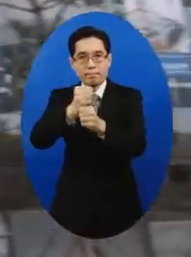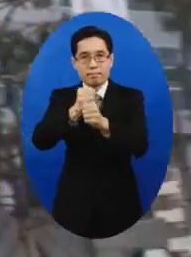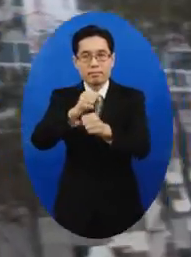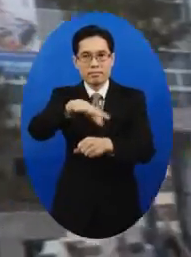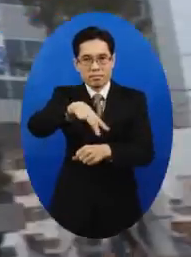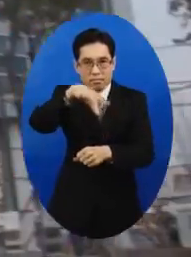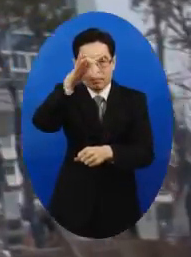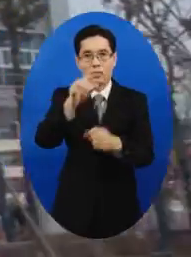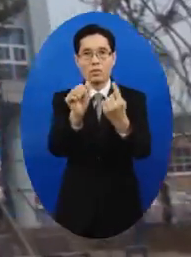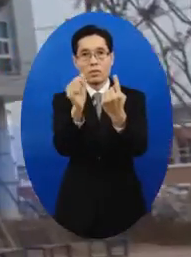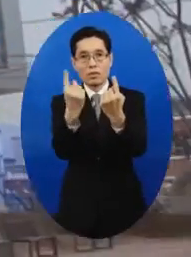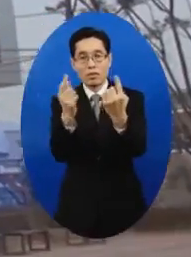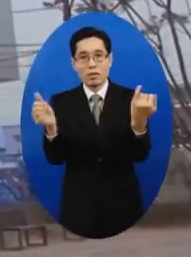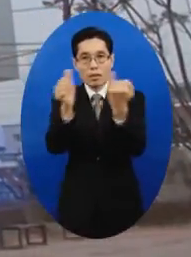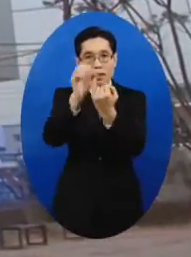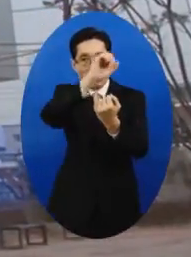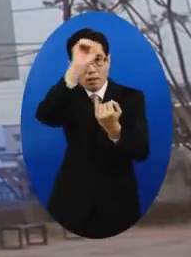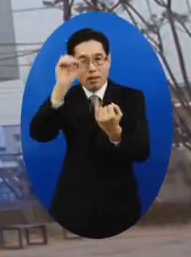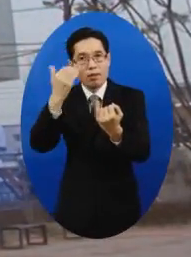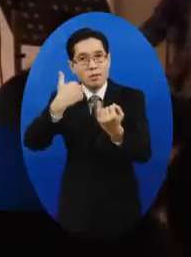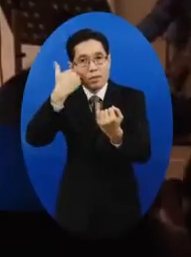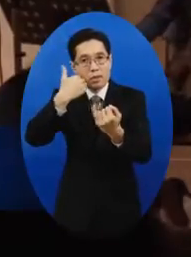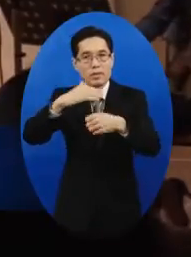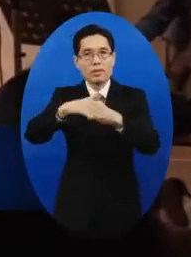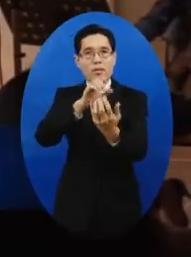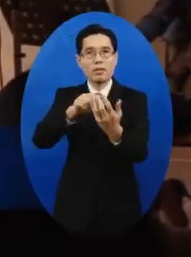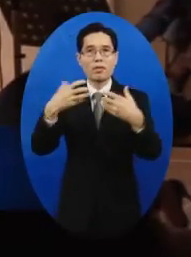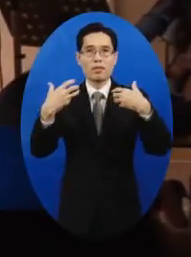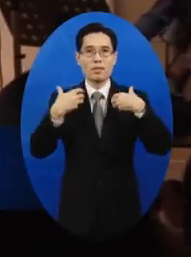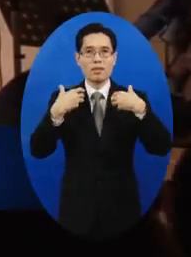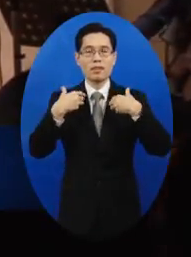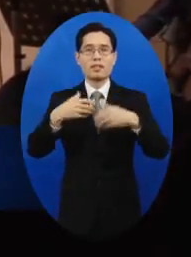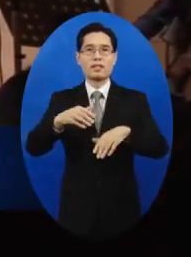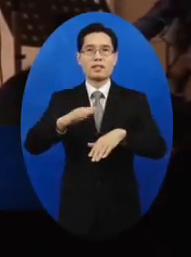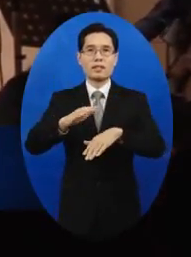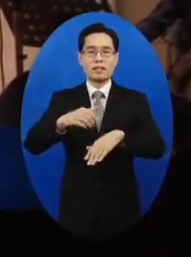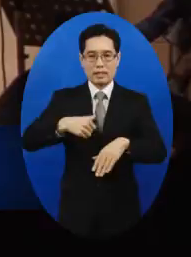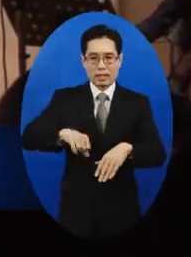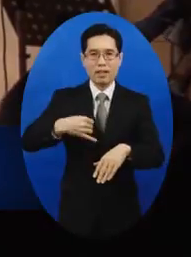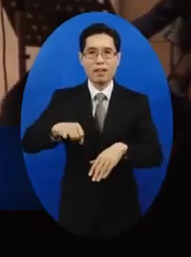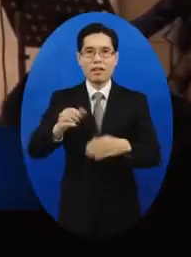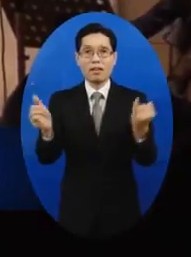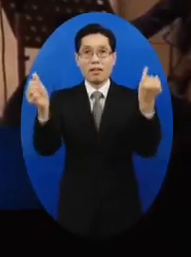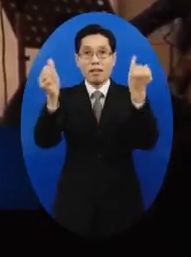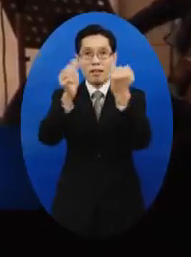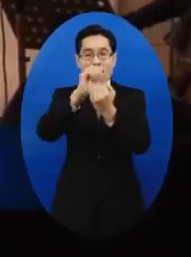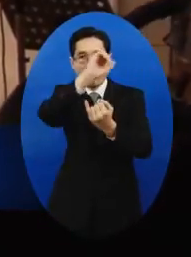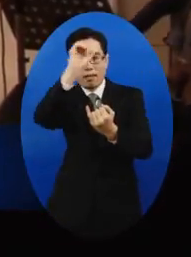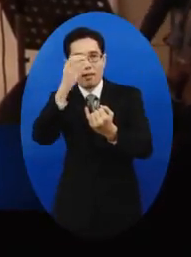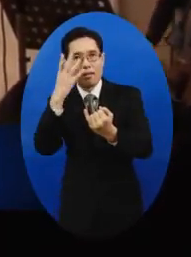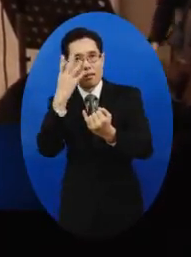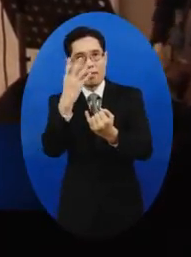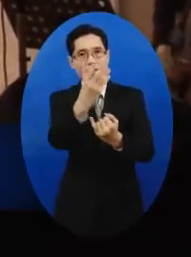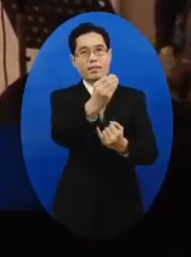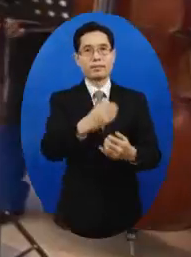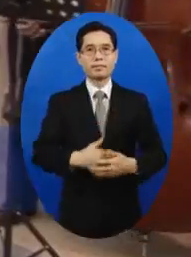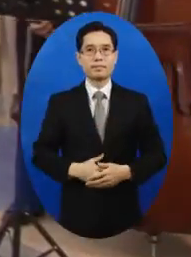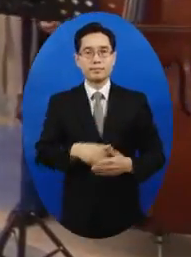처음으로 진행된 1호 결혼식은 대구시교육청 직원의 자녀 결혼식이라 더욱 눈길을 끌었습니다